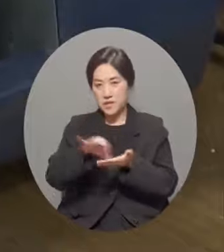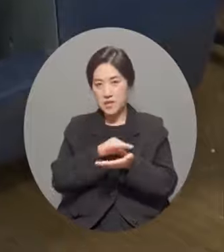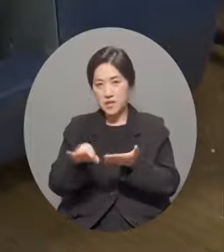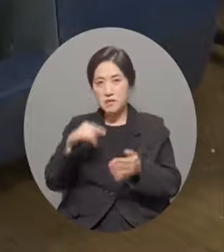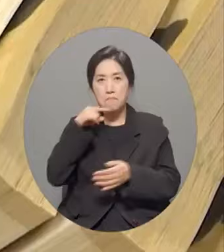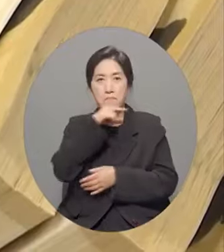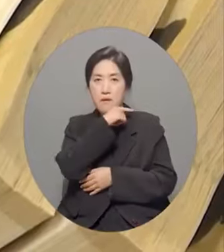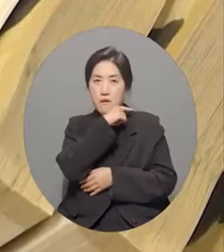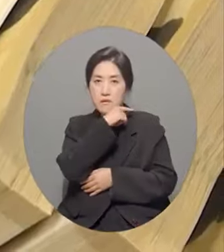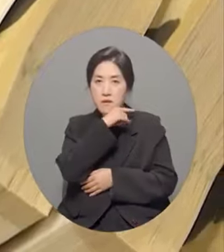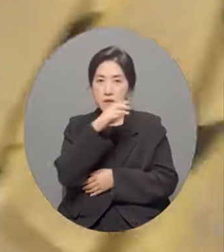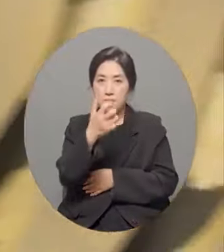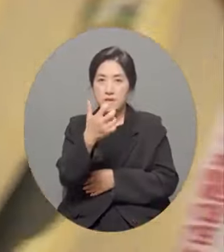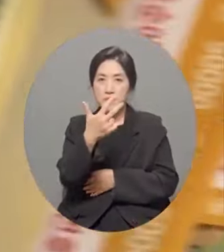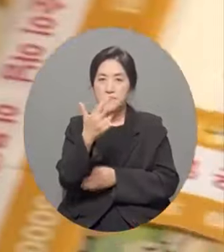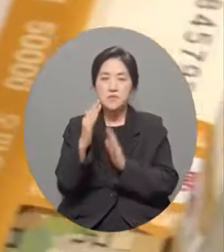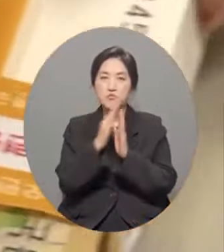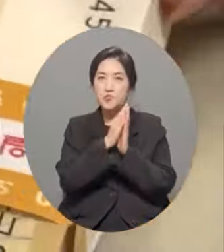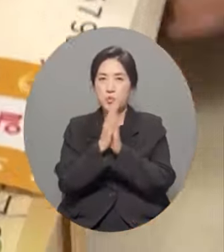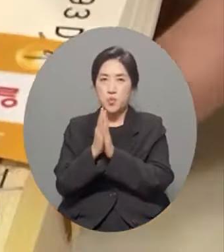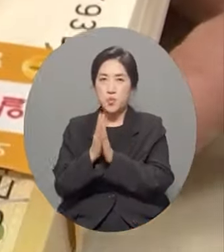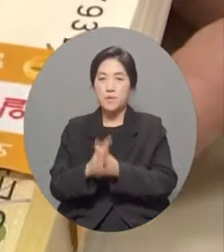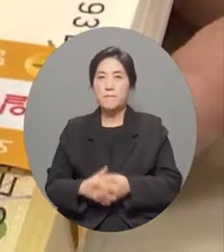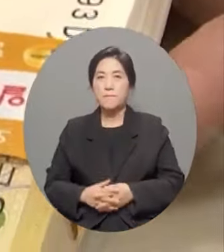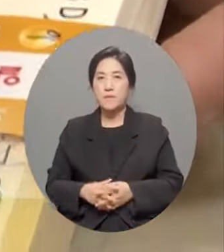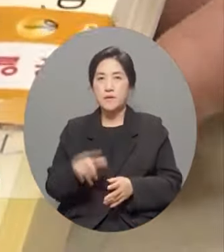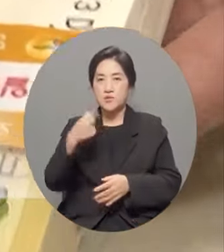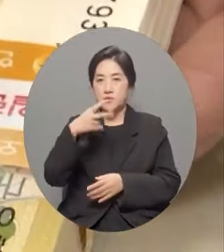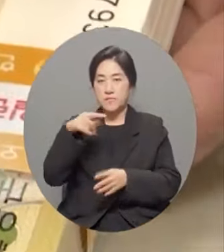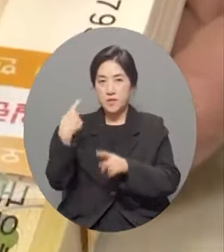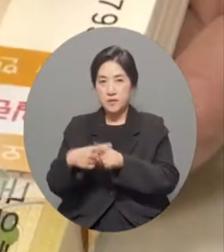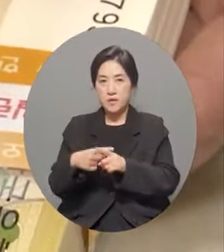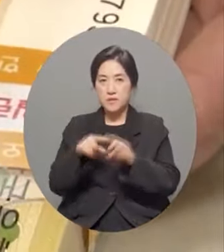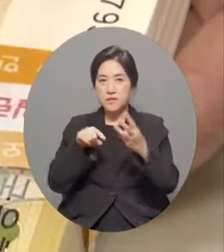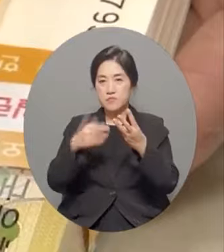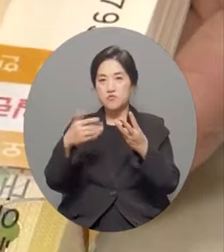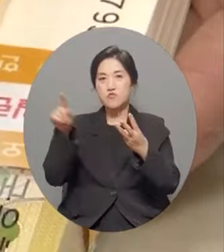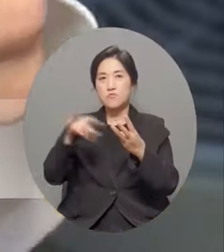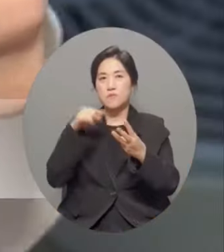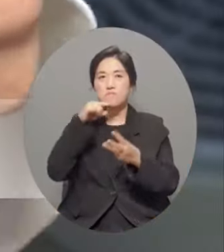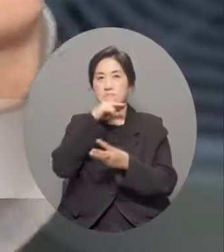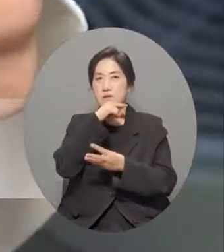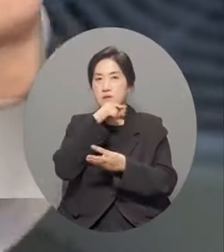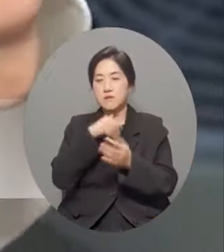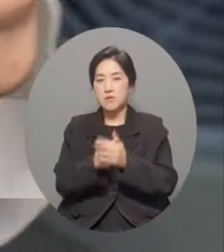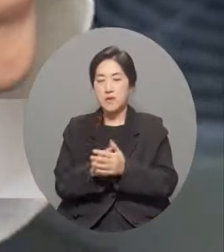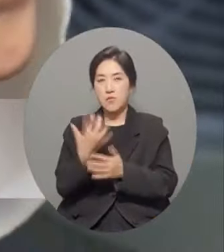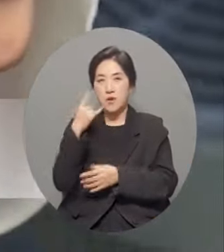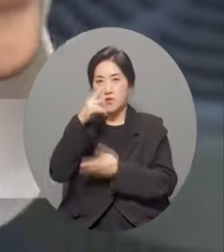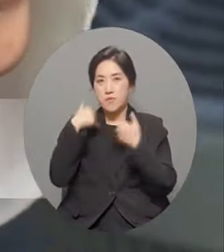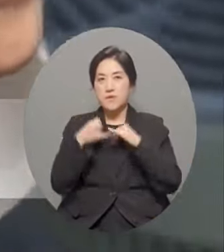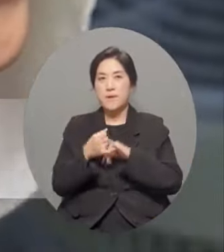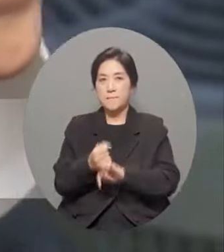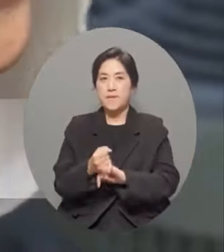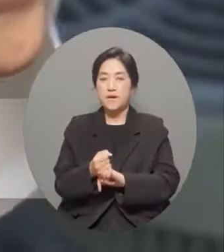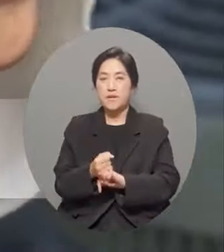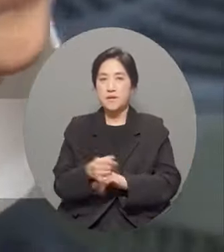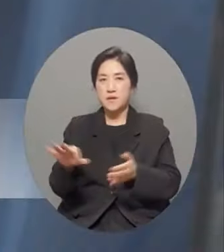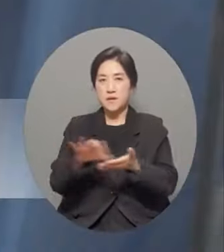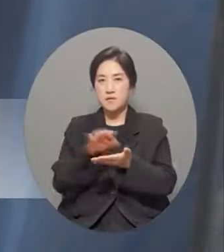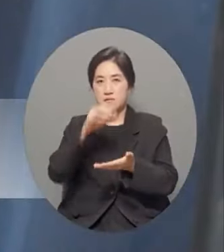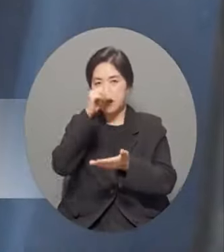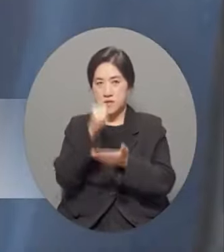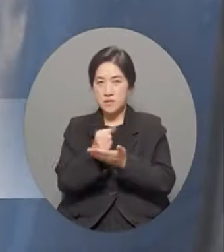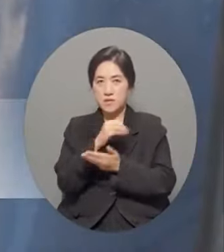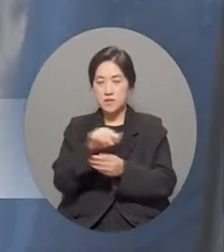적자는 87조에 달했습니다 GDP 대비 3.9% 적자로 당초 정부가 약속한 건전 재정